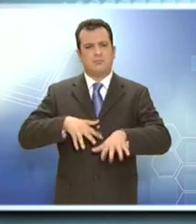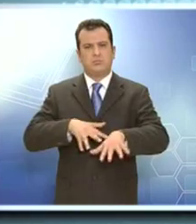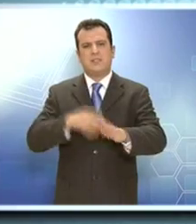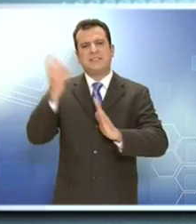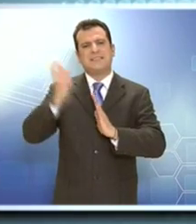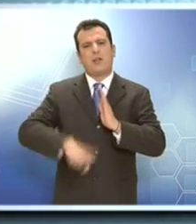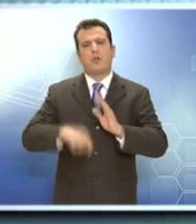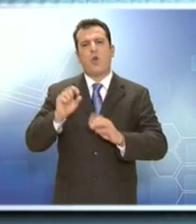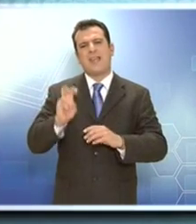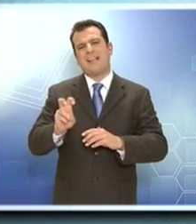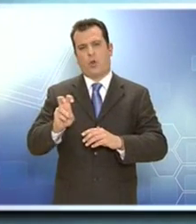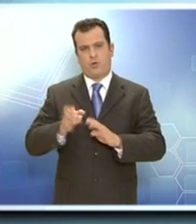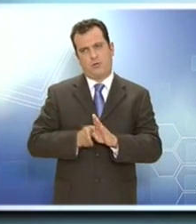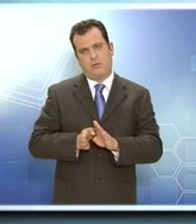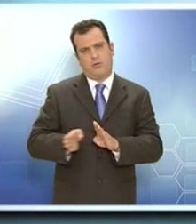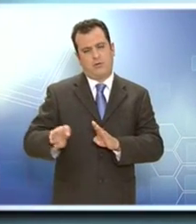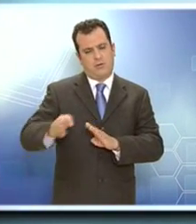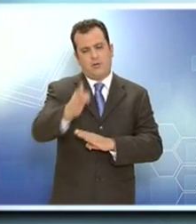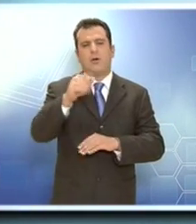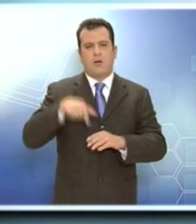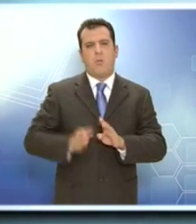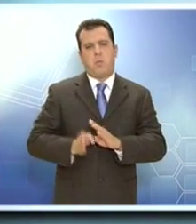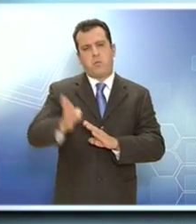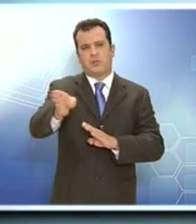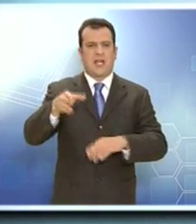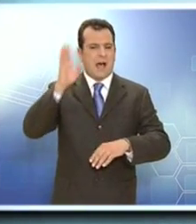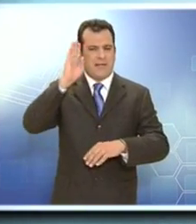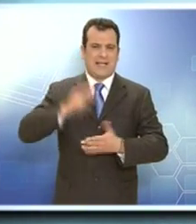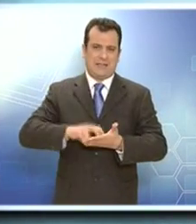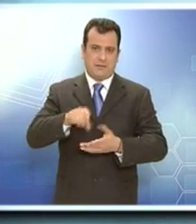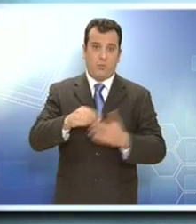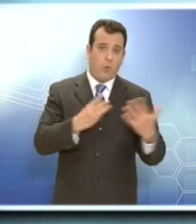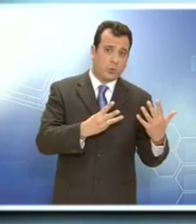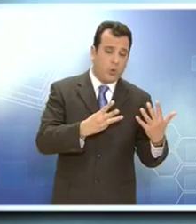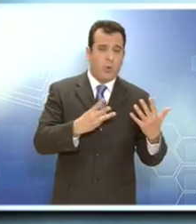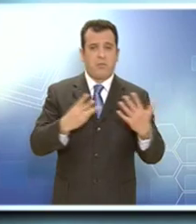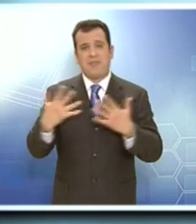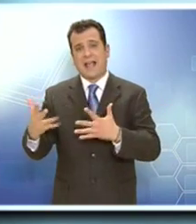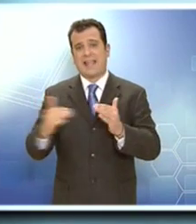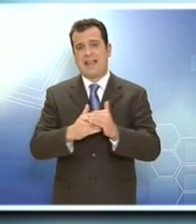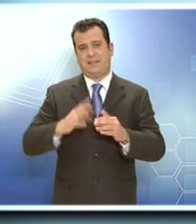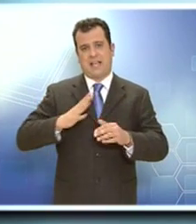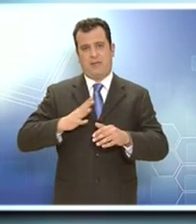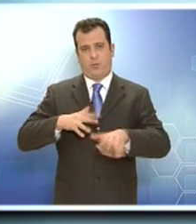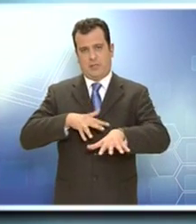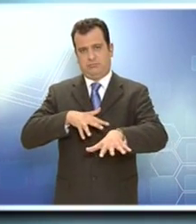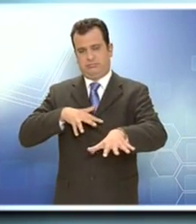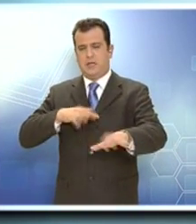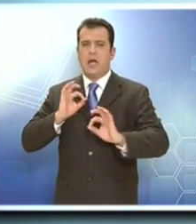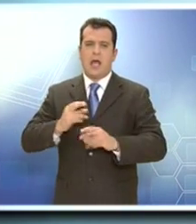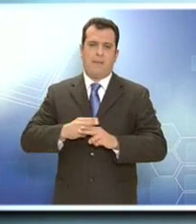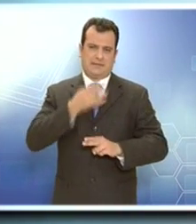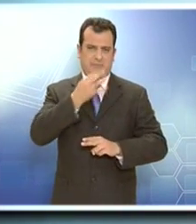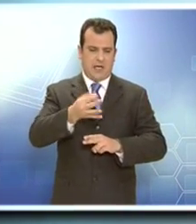του ξενοδοχείου Hilton, οδεύει προς την Αμερικανική Πρεσβεία. Περίπου 8 με 10.000 είναι σύμφωνα με τις εκτιμήσεις